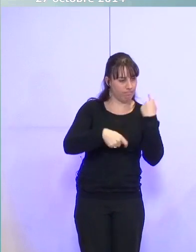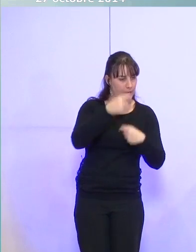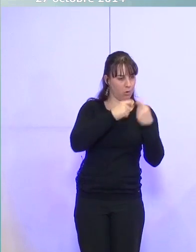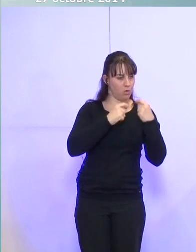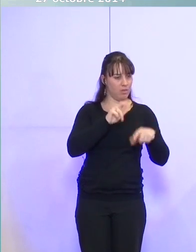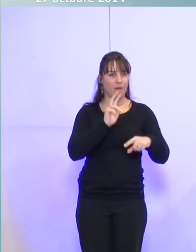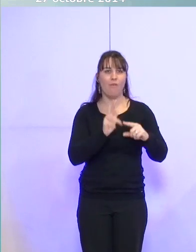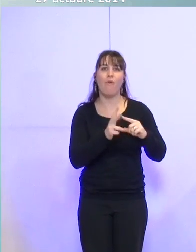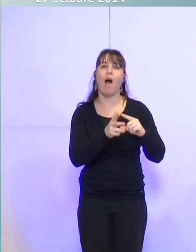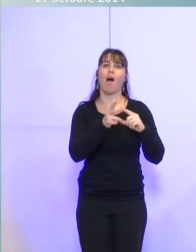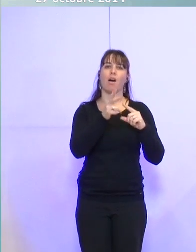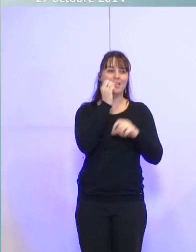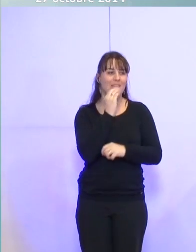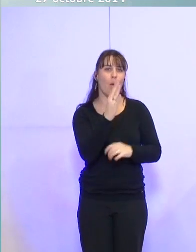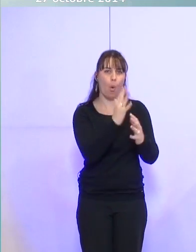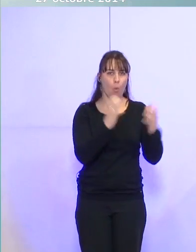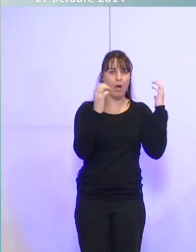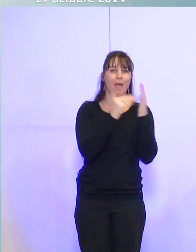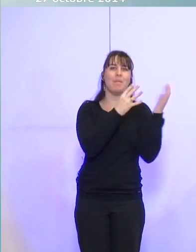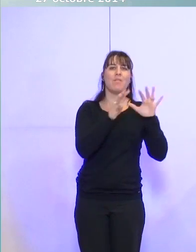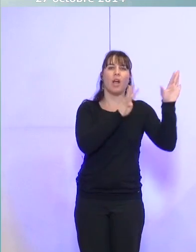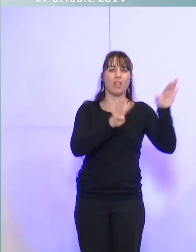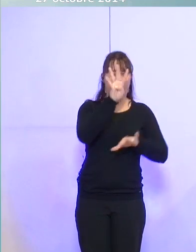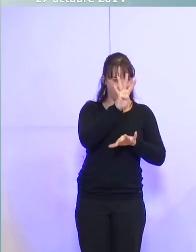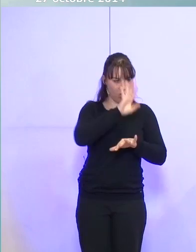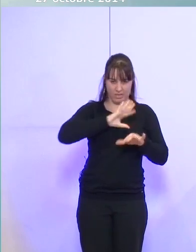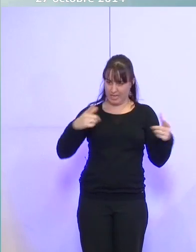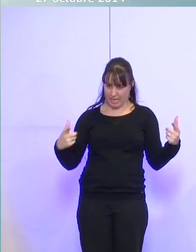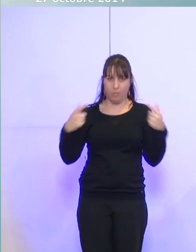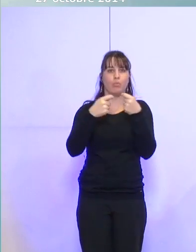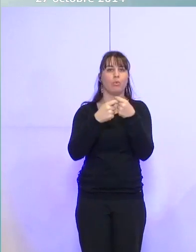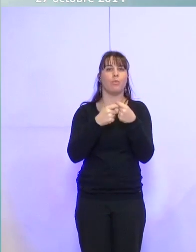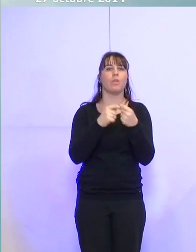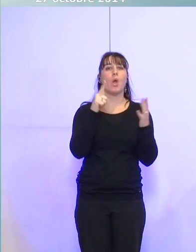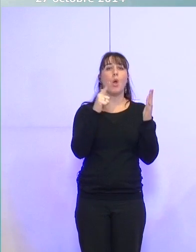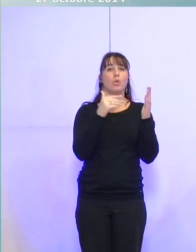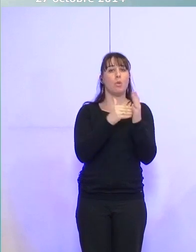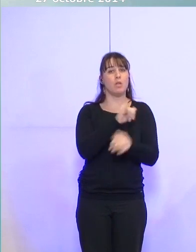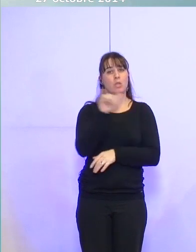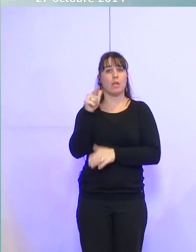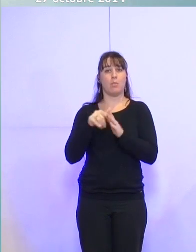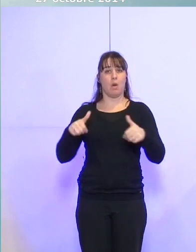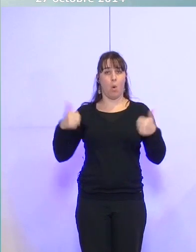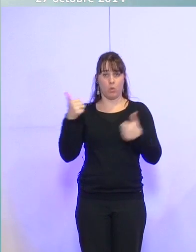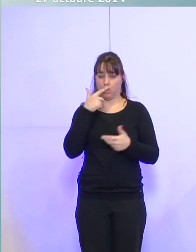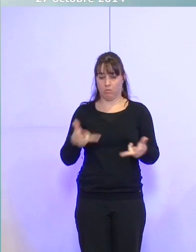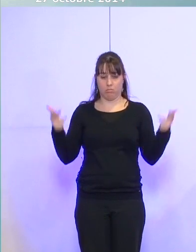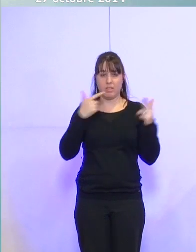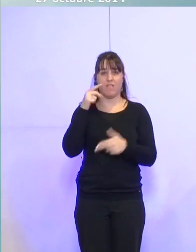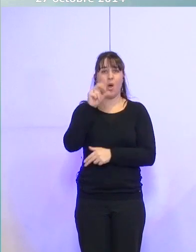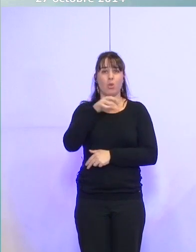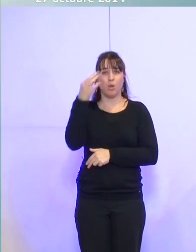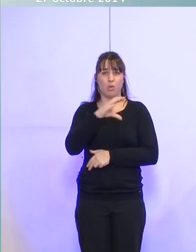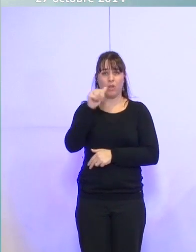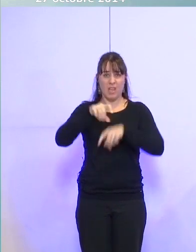foires, salons et congrès de 2014. Entre 2000 et 2011, Alpexpo a perdu plus de 30% de chiffre d'affaires